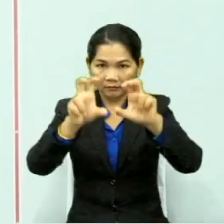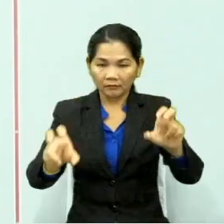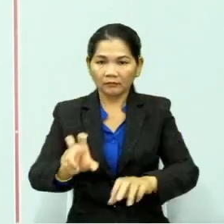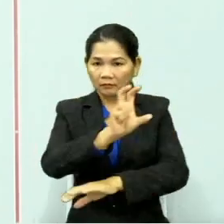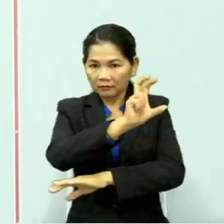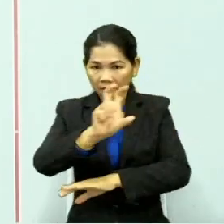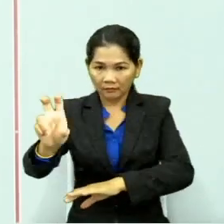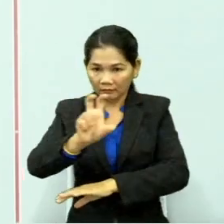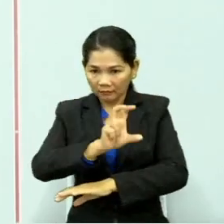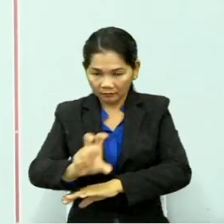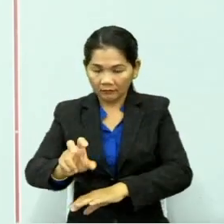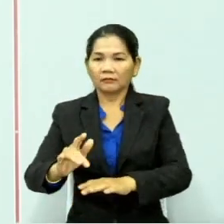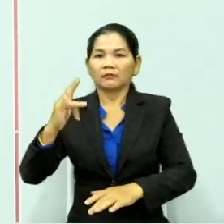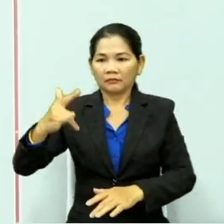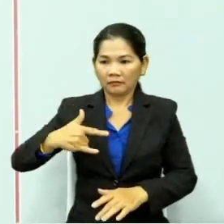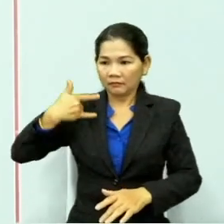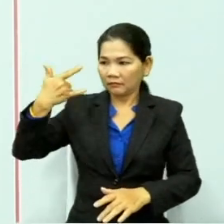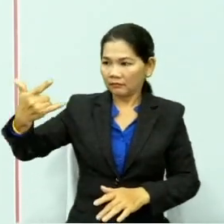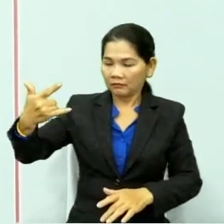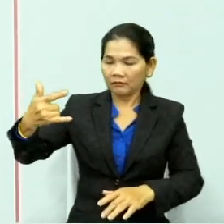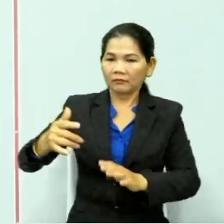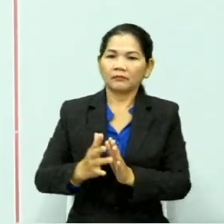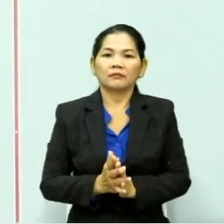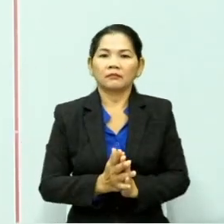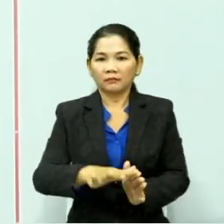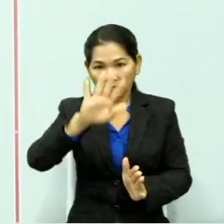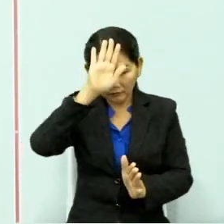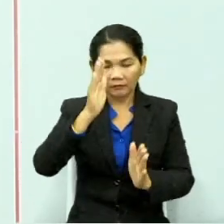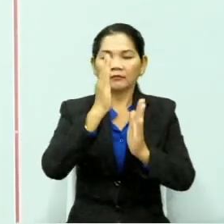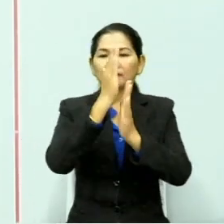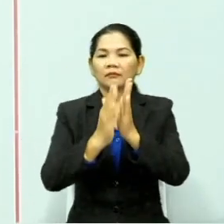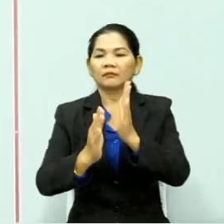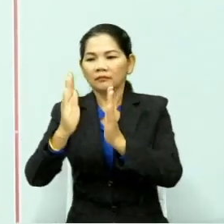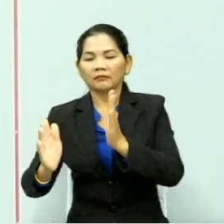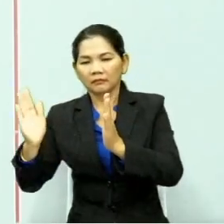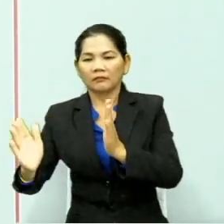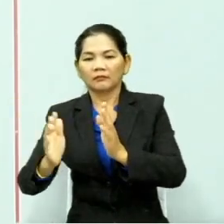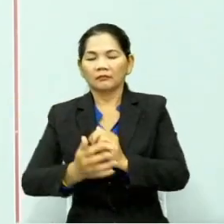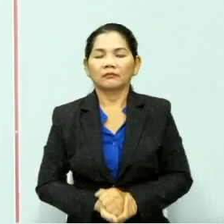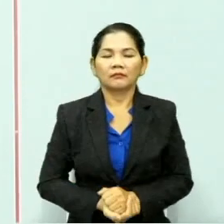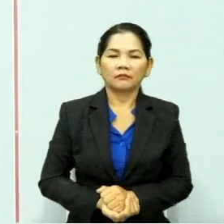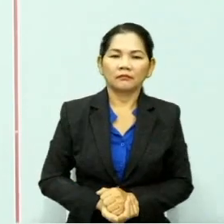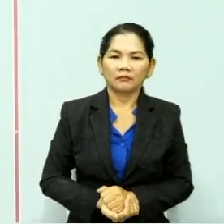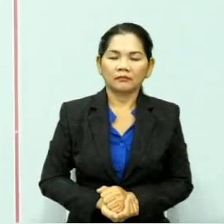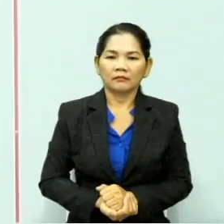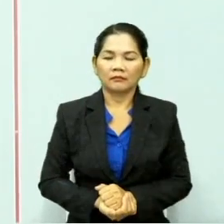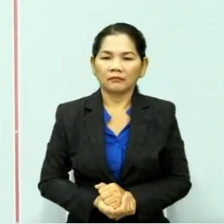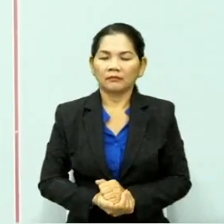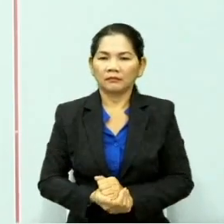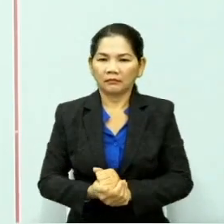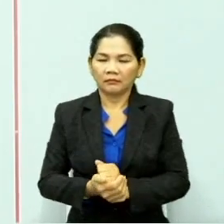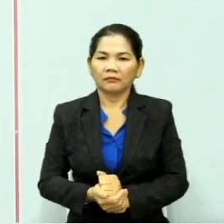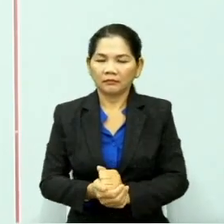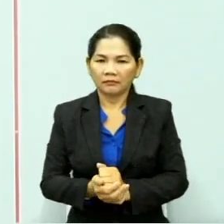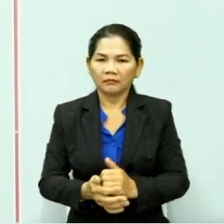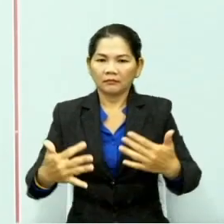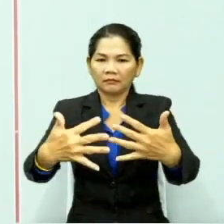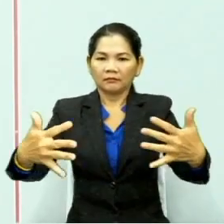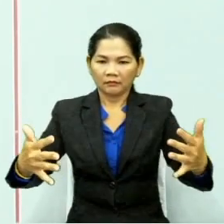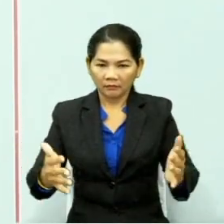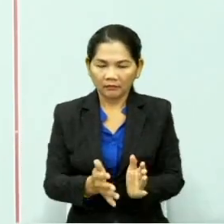pay prea pan na lai bà rai sra srong